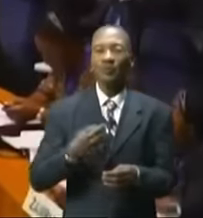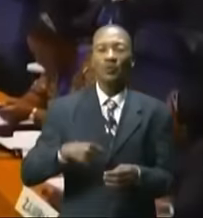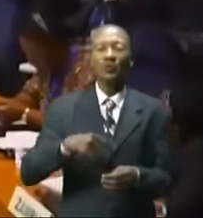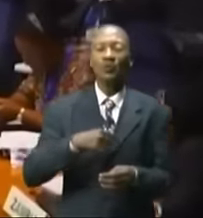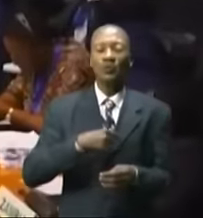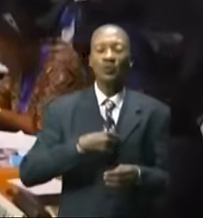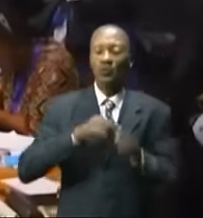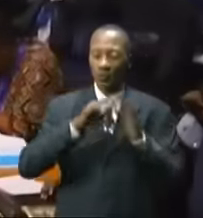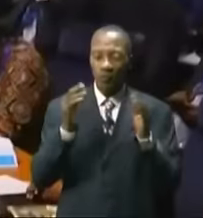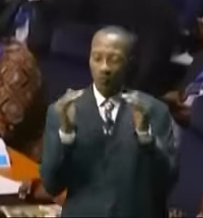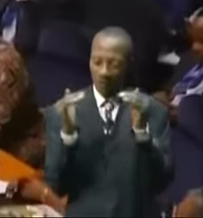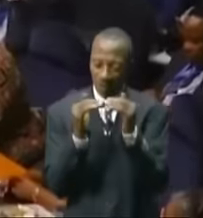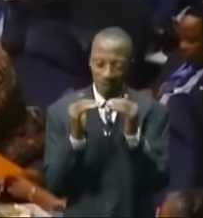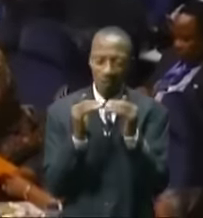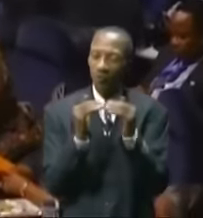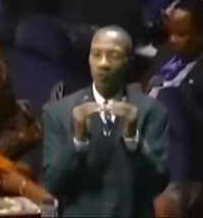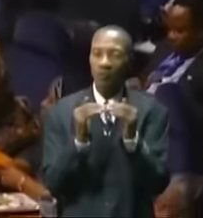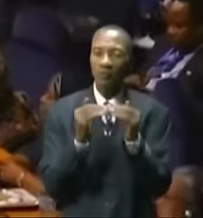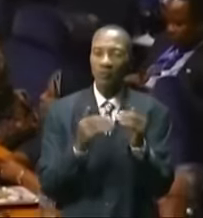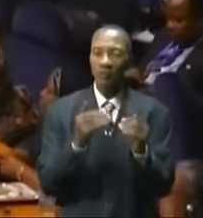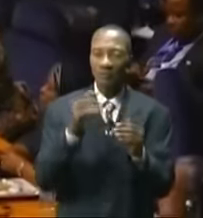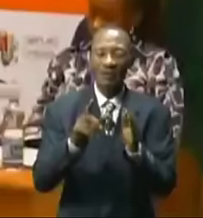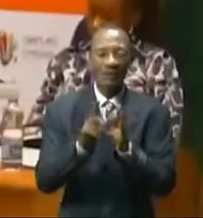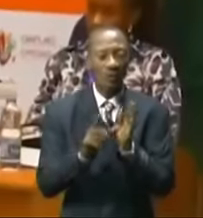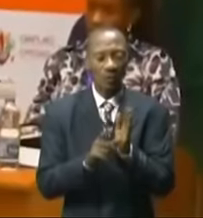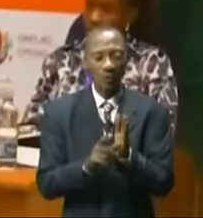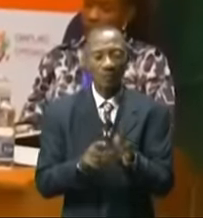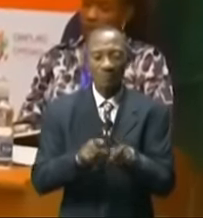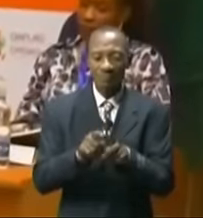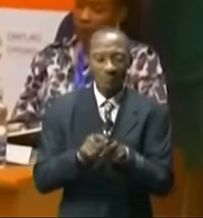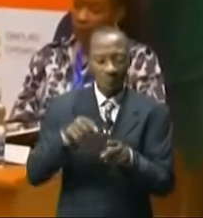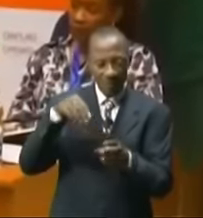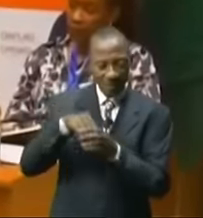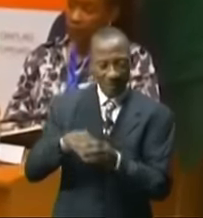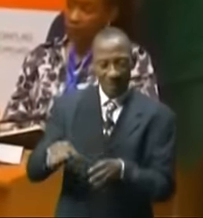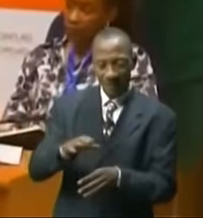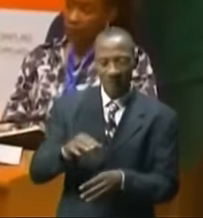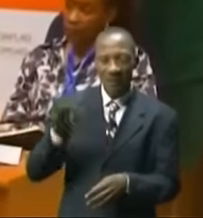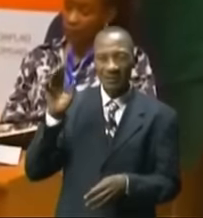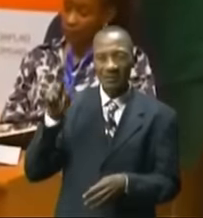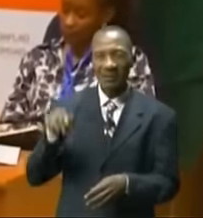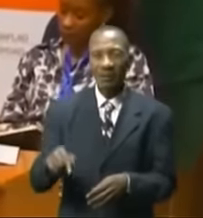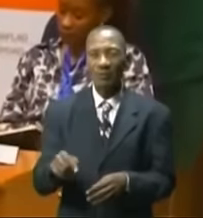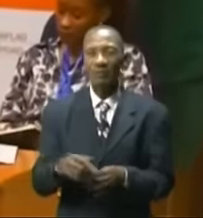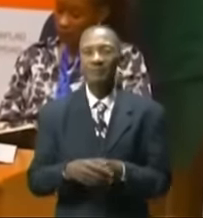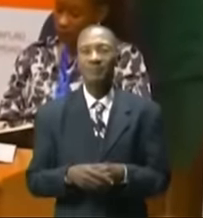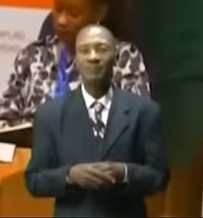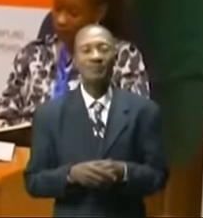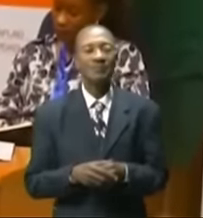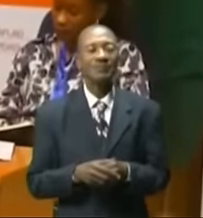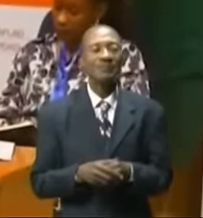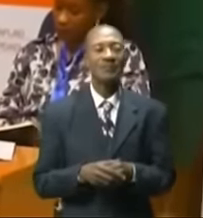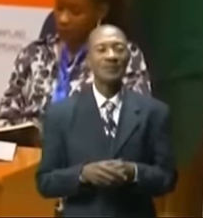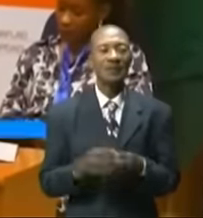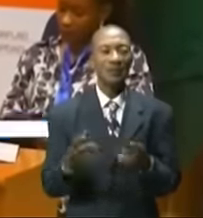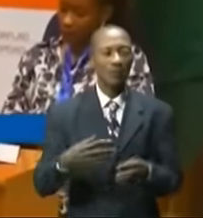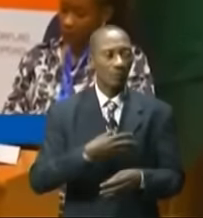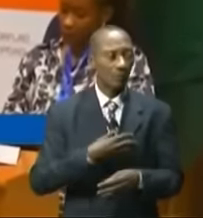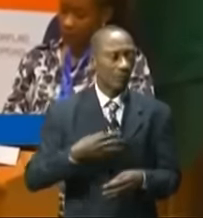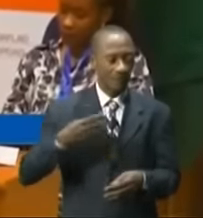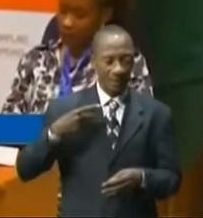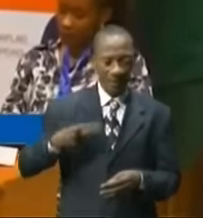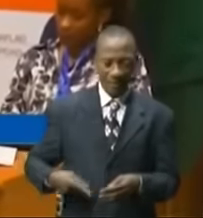en juin 2023 à Kinshasa. Mesdames et messieurs, aujourd'hui je suis honorée d'être entourée de champions de